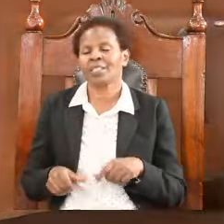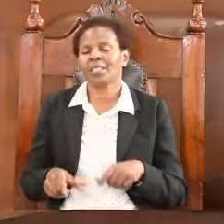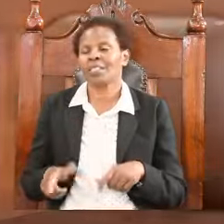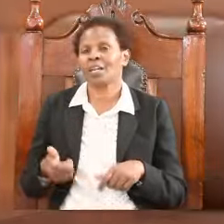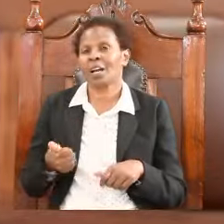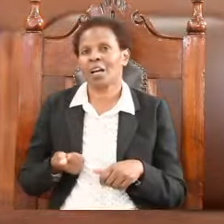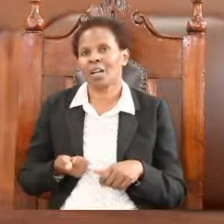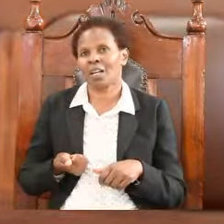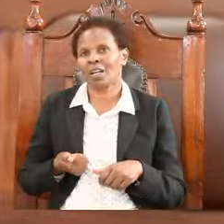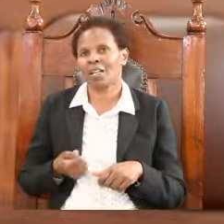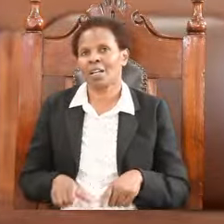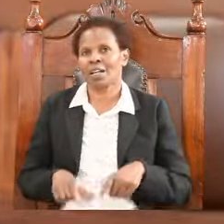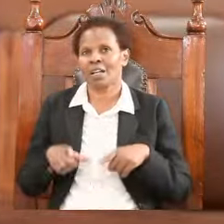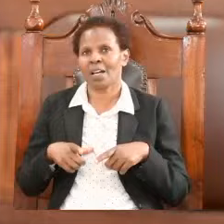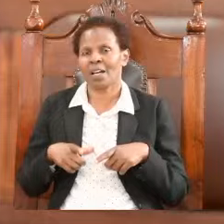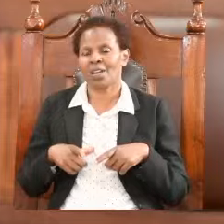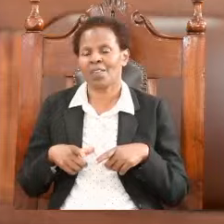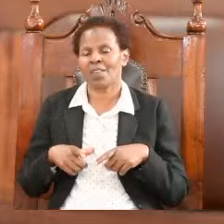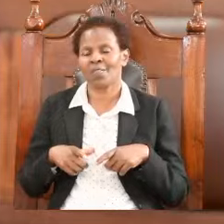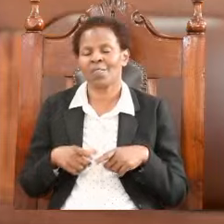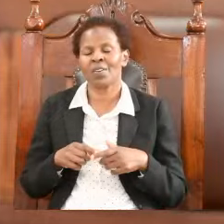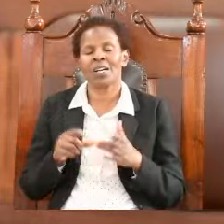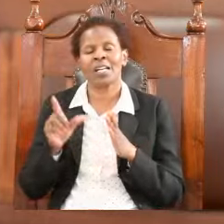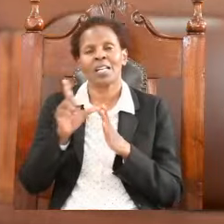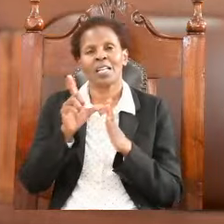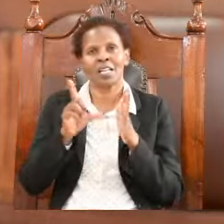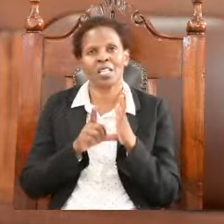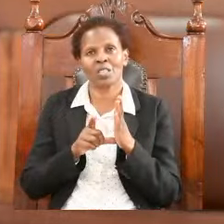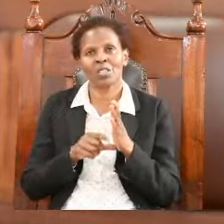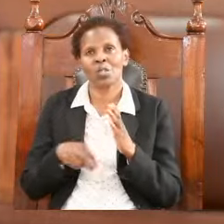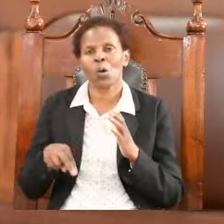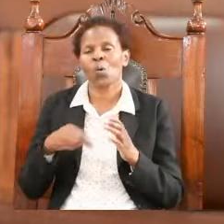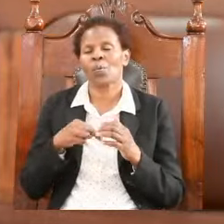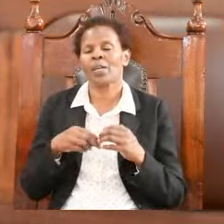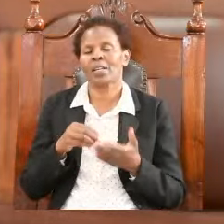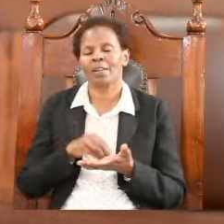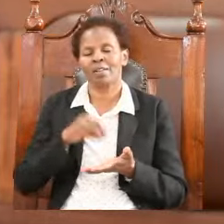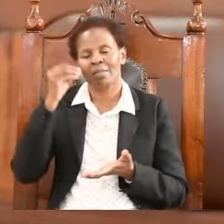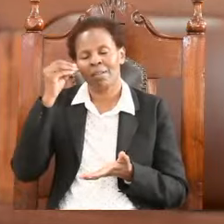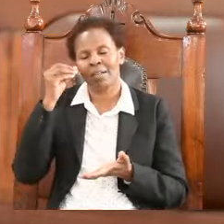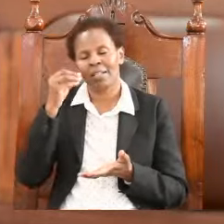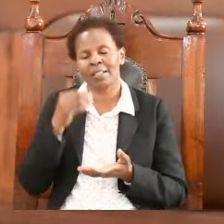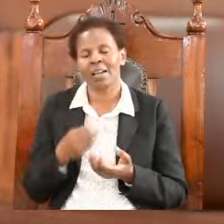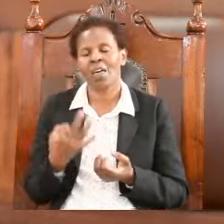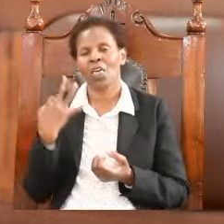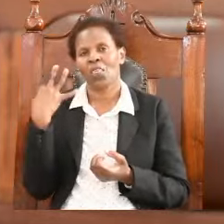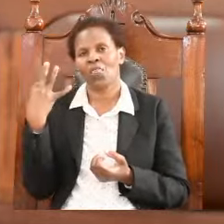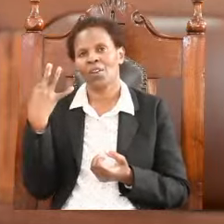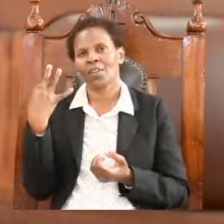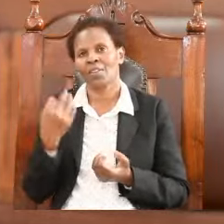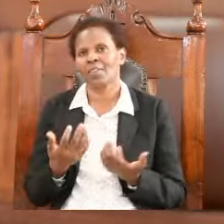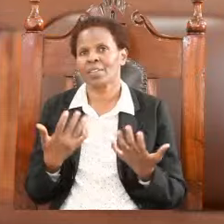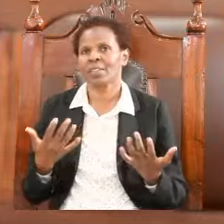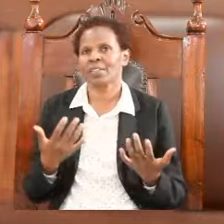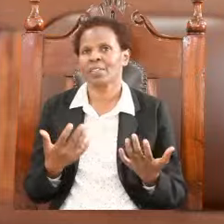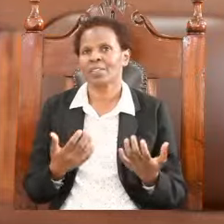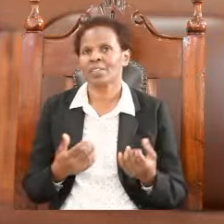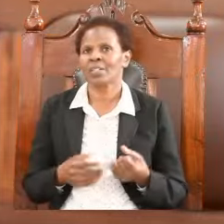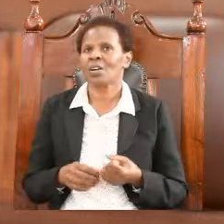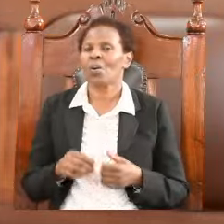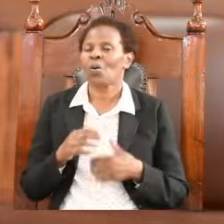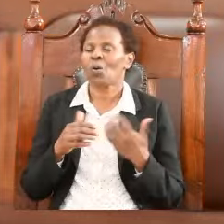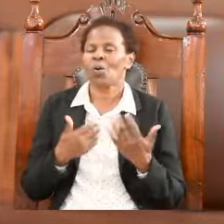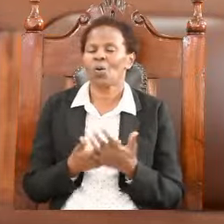geshiria maudu, maria mage to taidia, negeda togea na kiguni, gwedoko weta maudu, matatotu, wabere, niete maudu